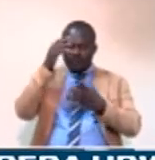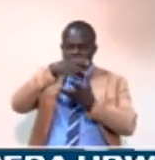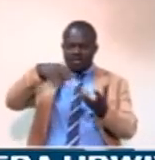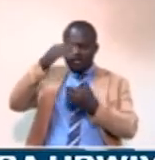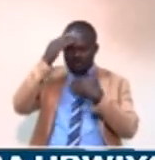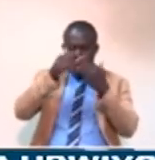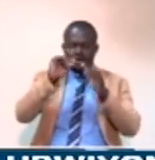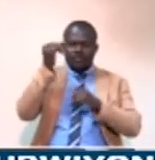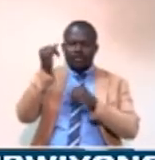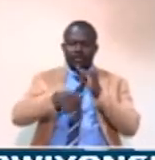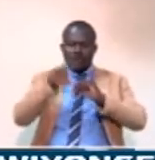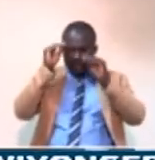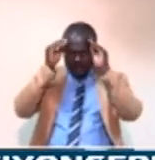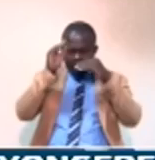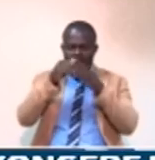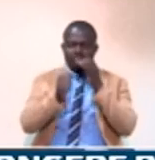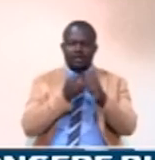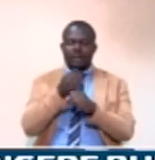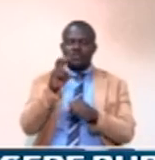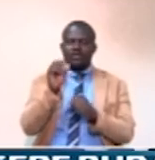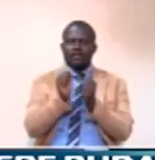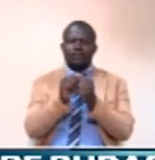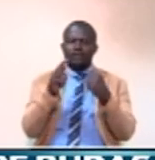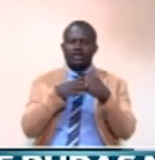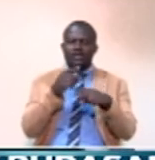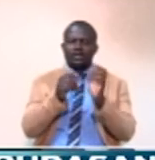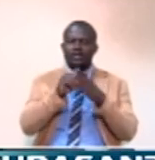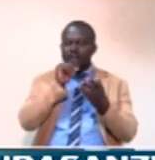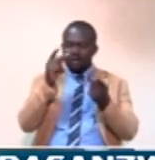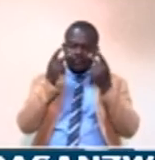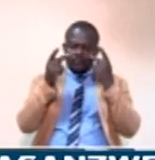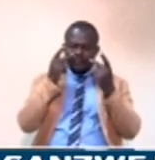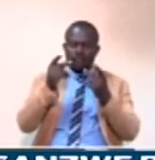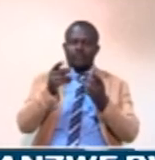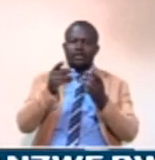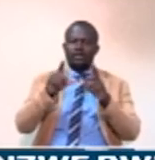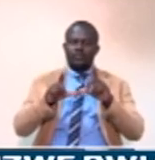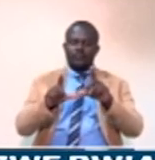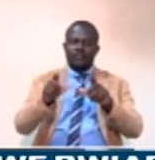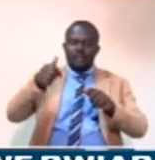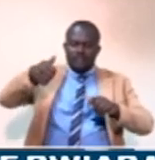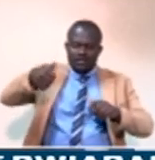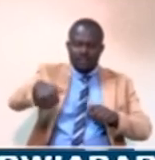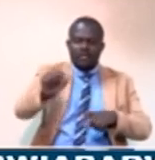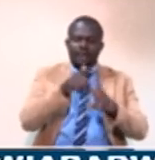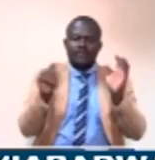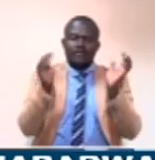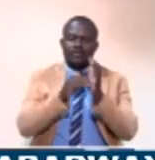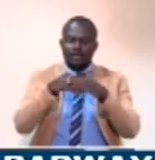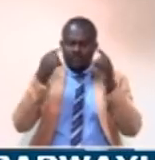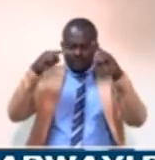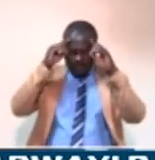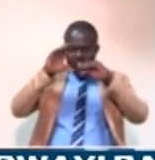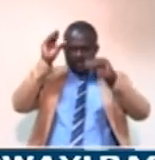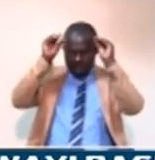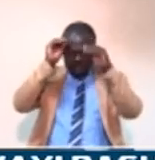ngo basoje amasomo mu mwaka w'2019 ariko bakaba batarabona impamyabumenyi zabo. Gusa kaminuza bigagamo